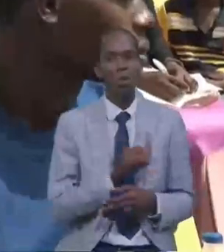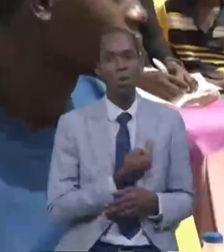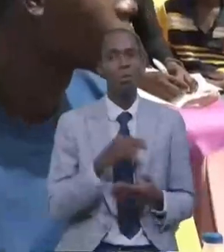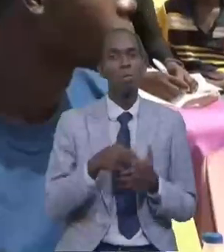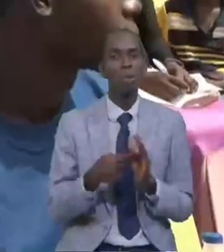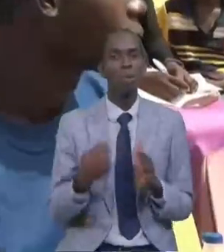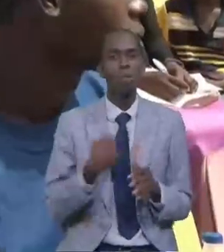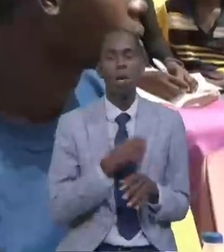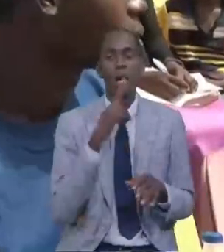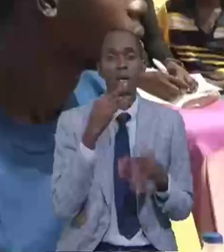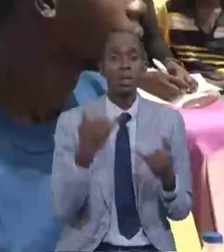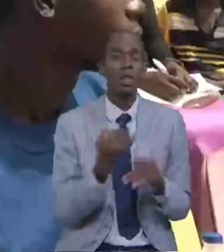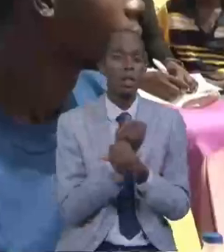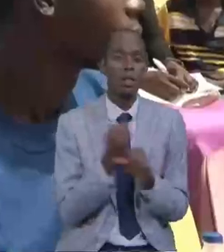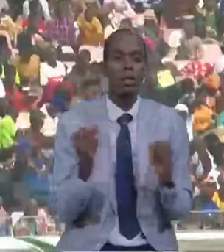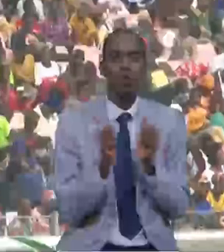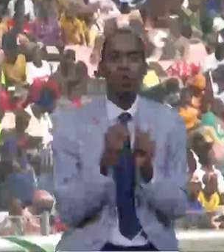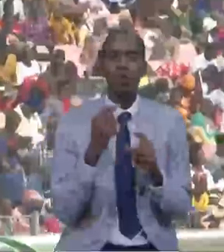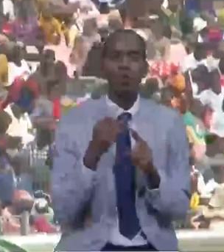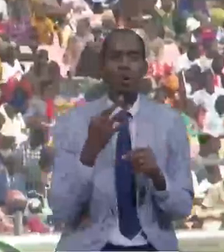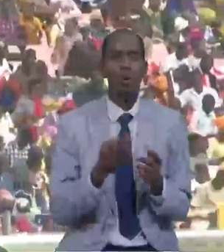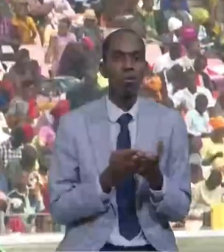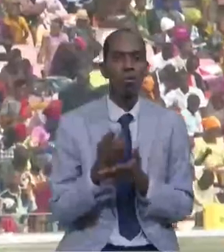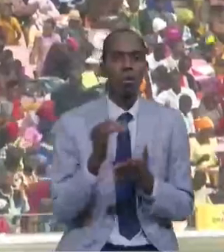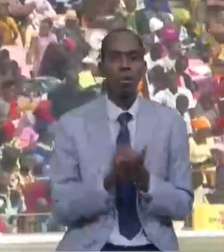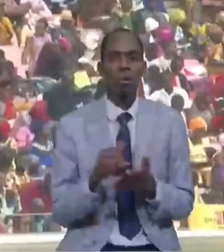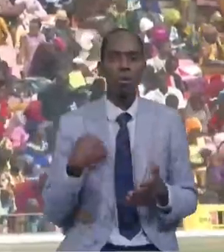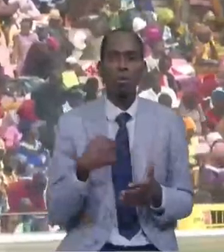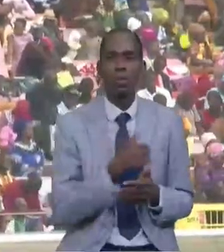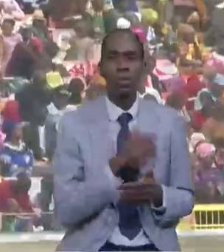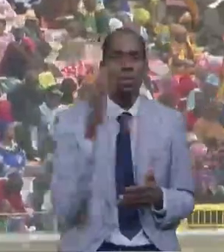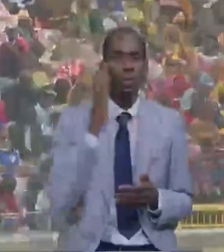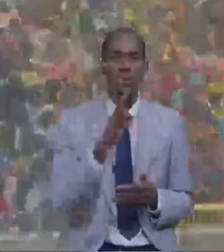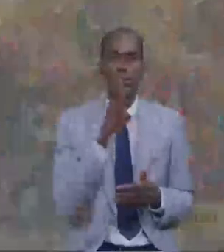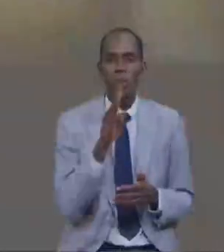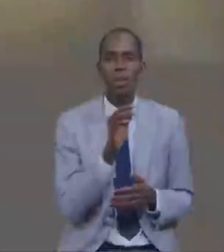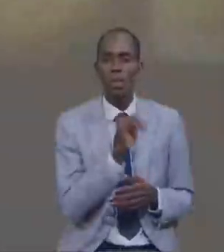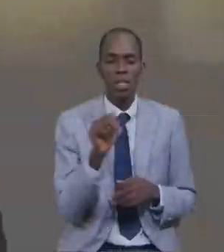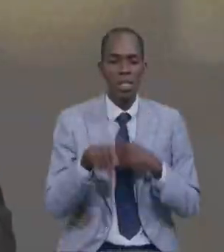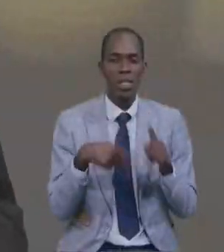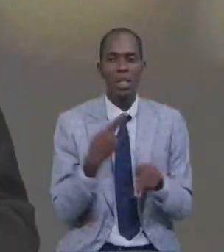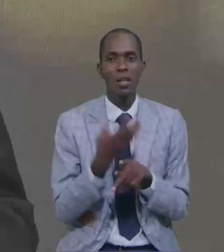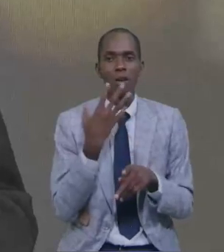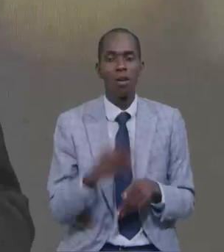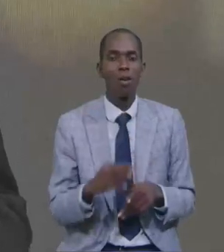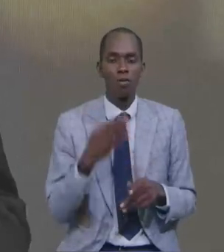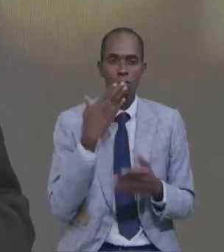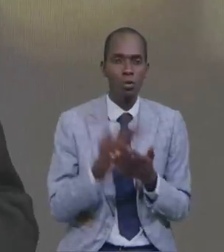sa volonté par la parole de vérité, afin que nous soyons en quelque sorte les prémices de ses créatures. Verset 19.